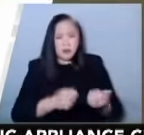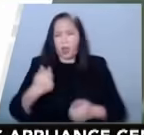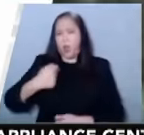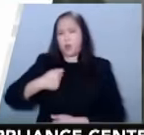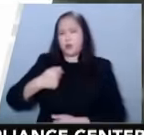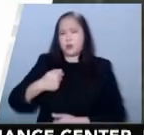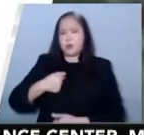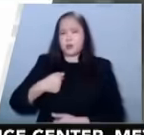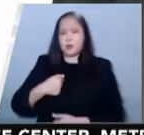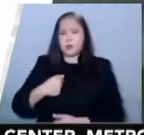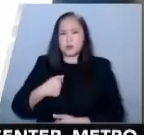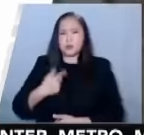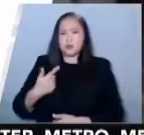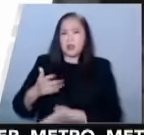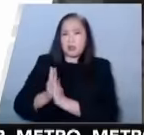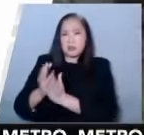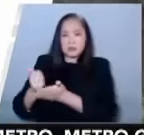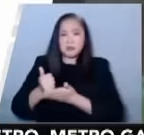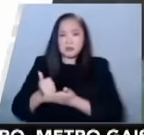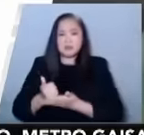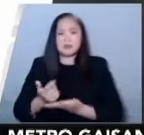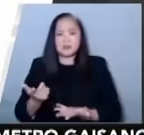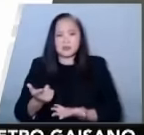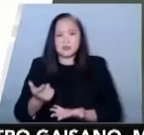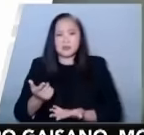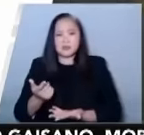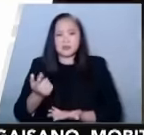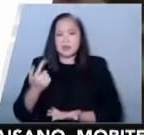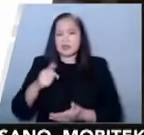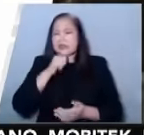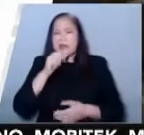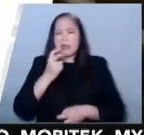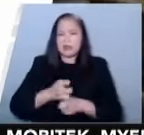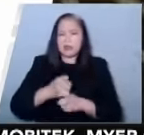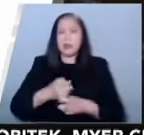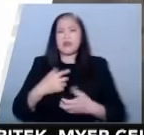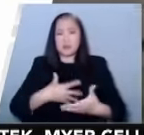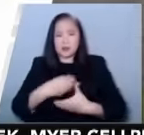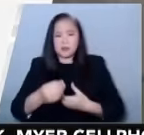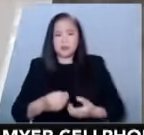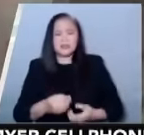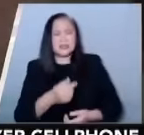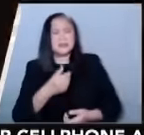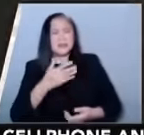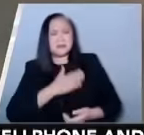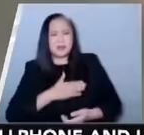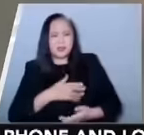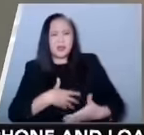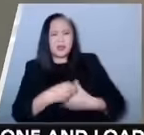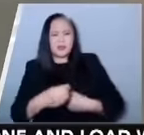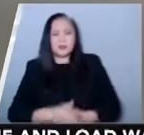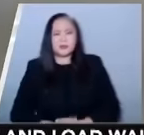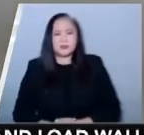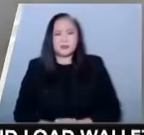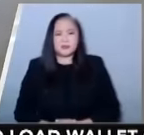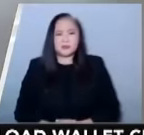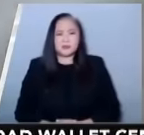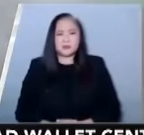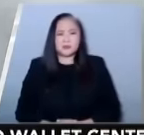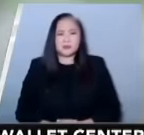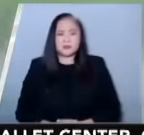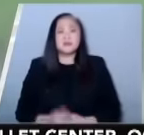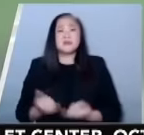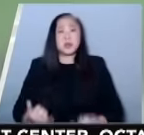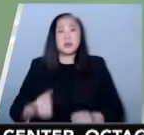nagpatabang po ako, tabi naman na mo kaya, at talagang kuwala. Pero saan? Tanaman na mas mo na. Bumuhos sa social media